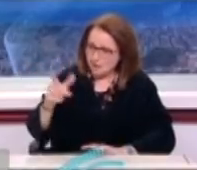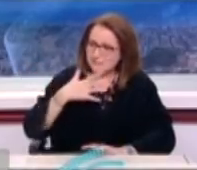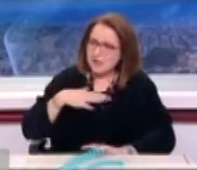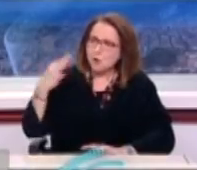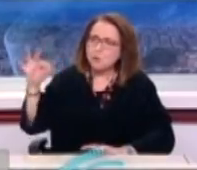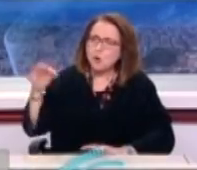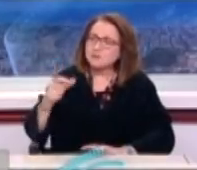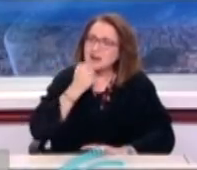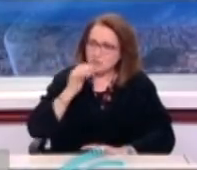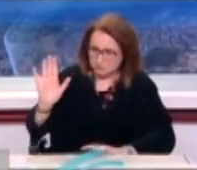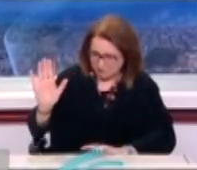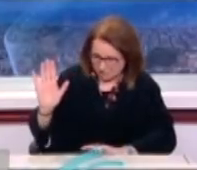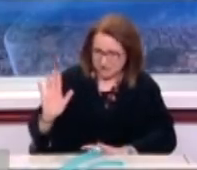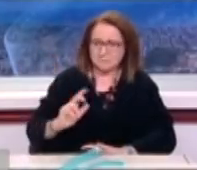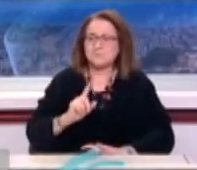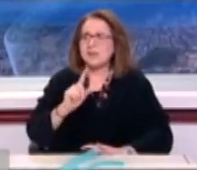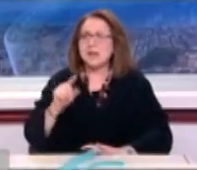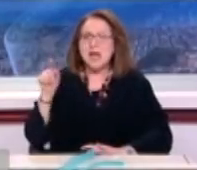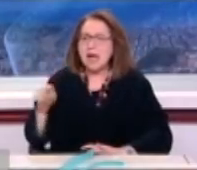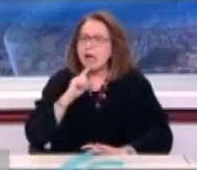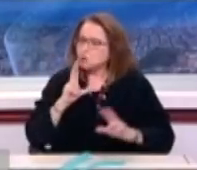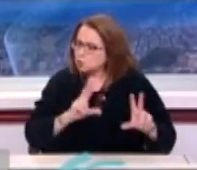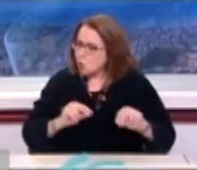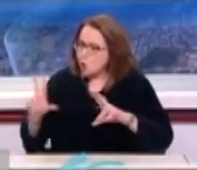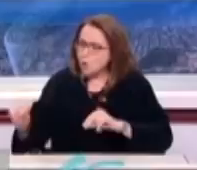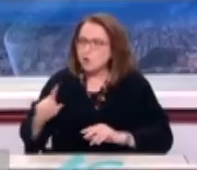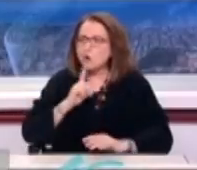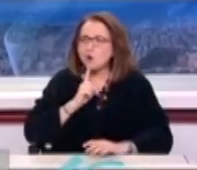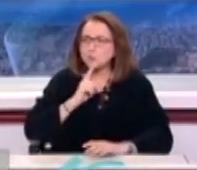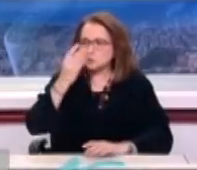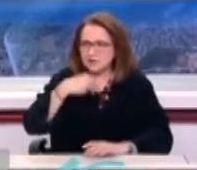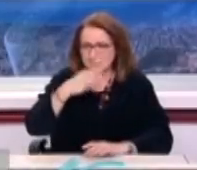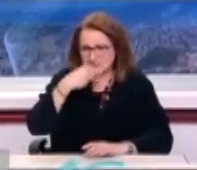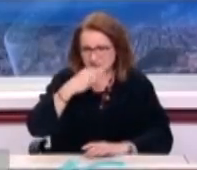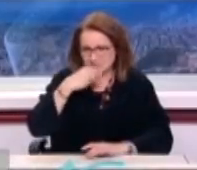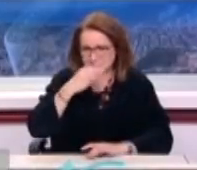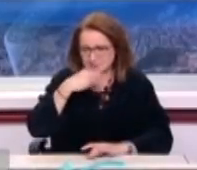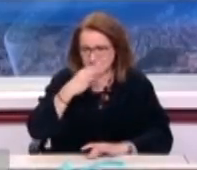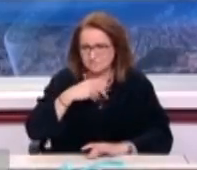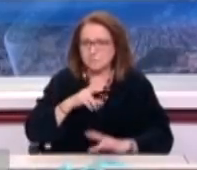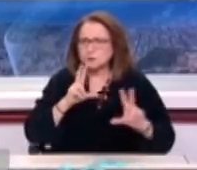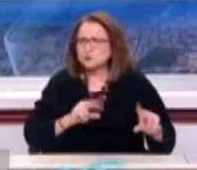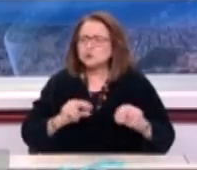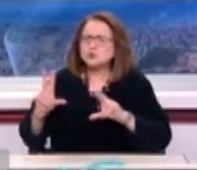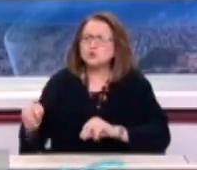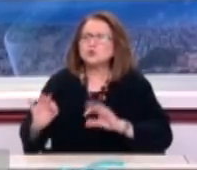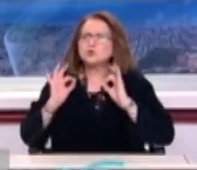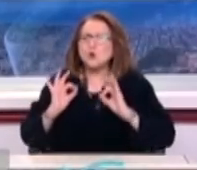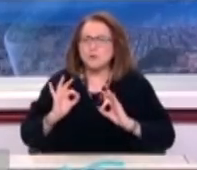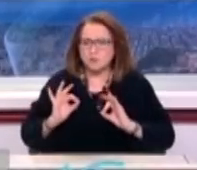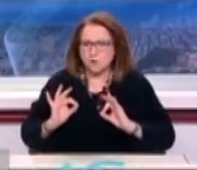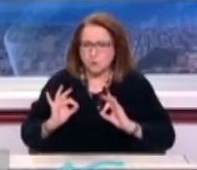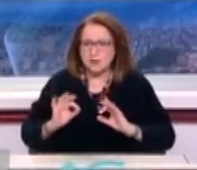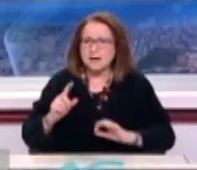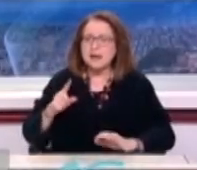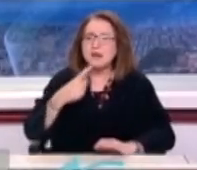ερώτημά σας. Είναι σαφές ότι το ίδιο πράγμα γίνεται και για τη γρήπη. Έτσι, και θα έπρεπε να γίνεται για τη γρήπη. Όταν λέμε για έντονα